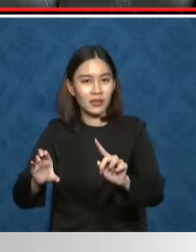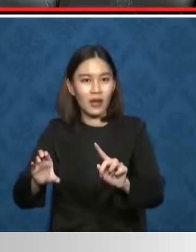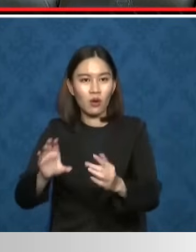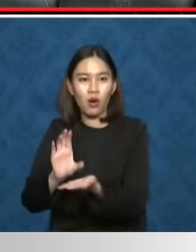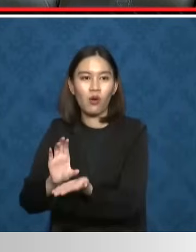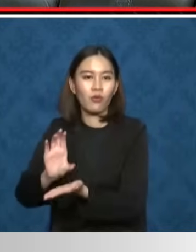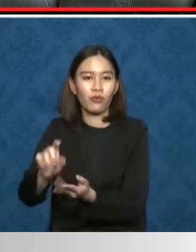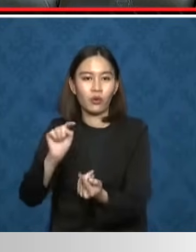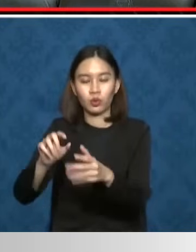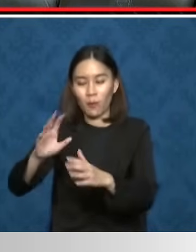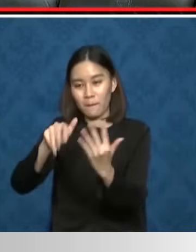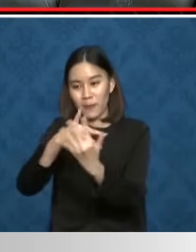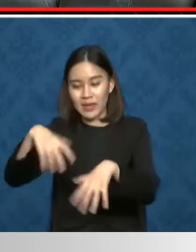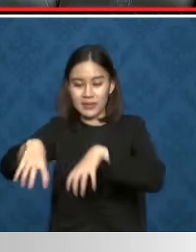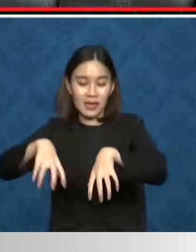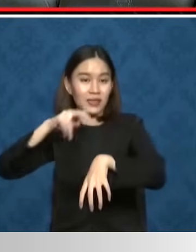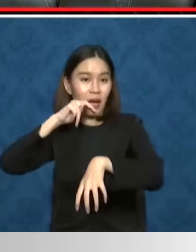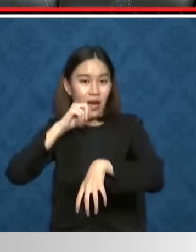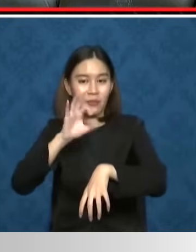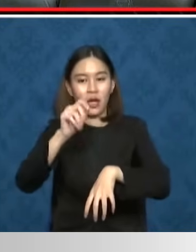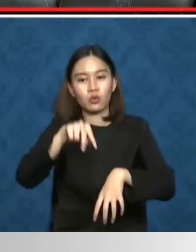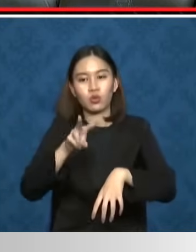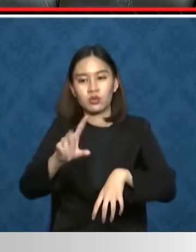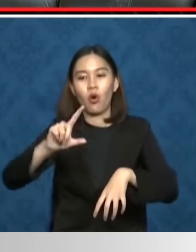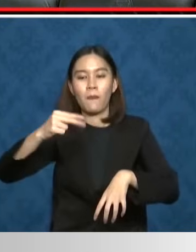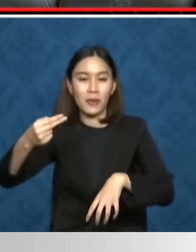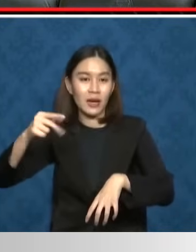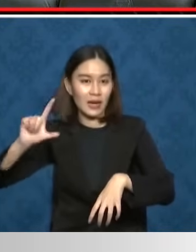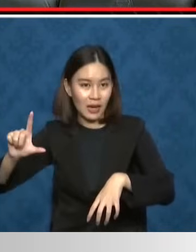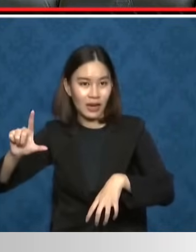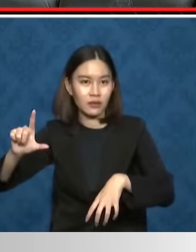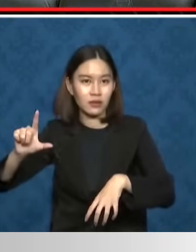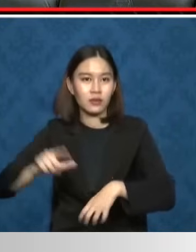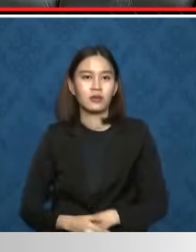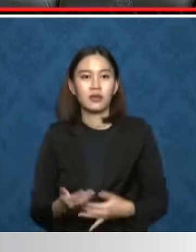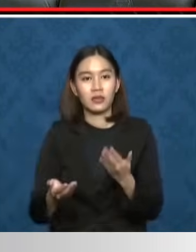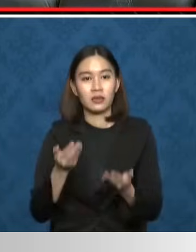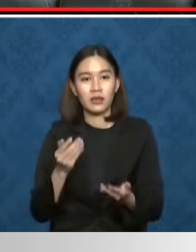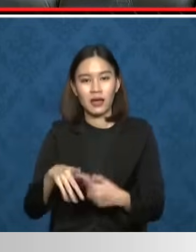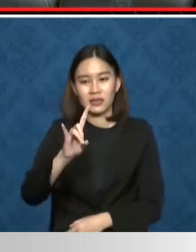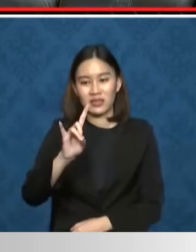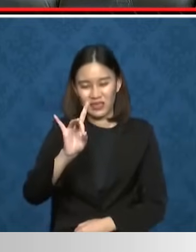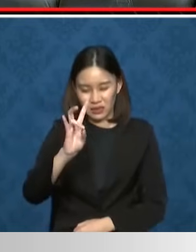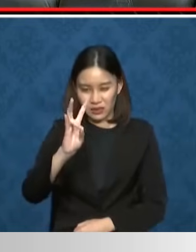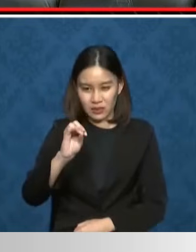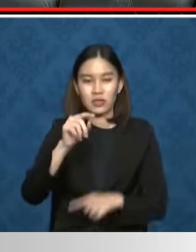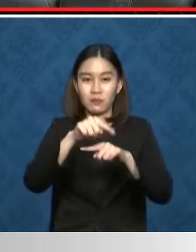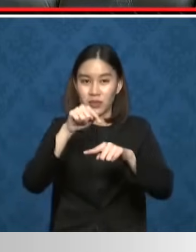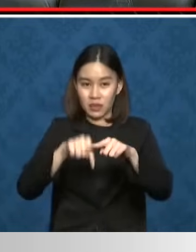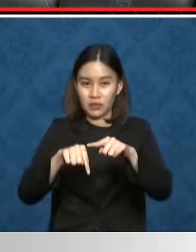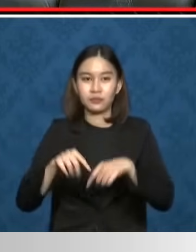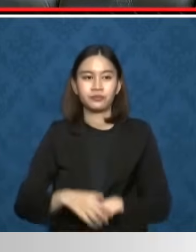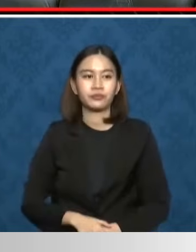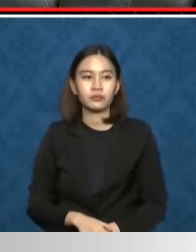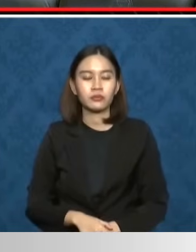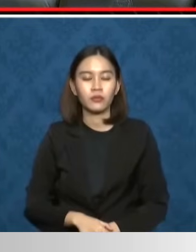ไปกับแผนด้านการบริหารจัดการน้ำที่คิดเป็น 9.2 หมื่นล้านบาทหรือสัดส่วนกว่า 70% ไปแล้วนะครับ